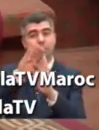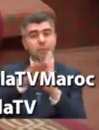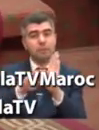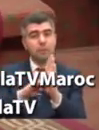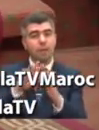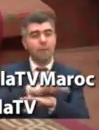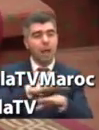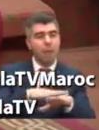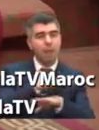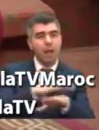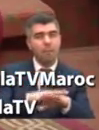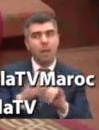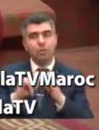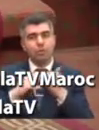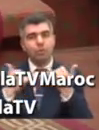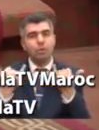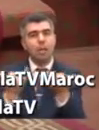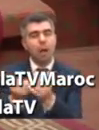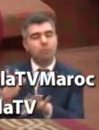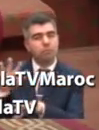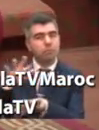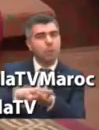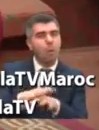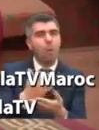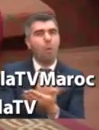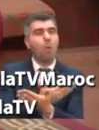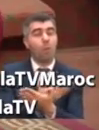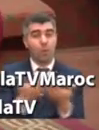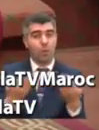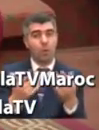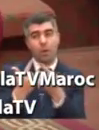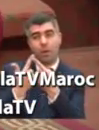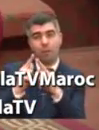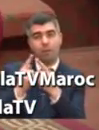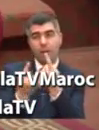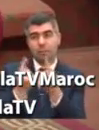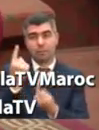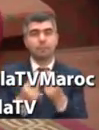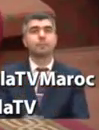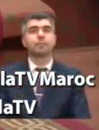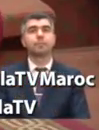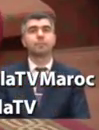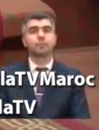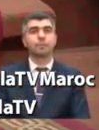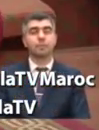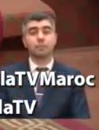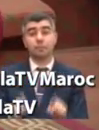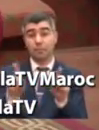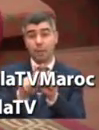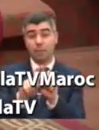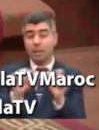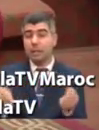مستوى الجهات، وكذلك اجتماعات أولية للجان الأقليمية في المراعي على المستوى